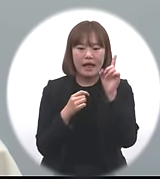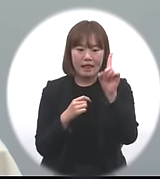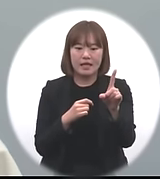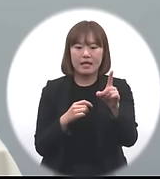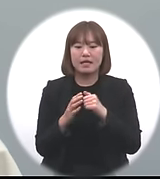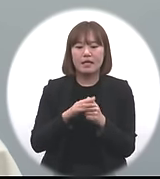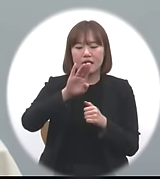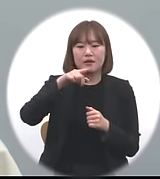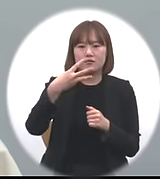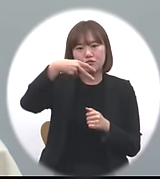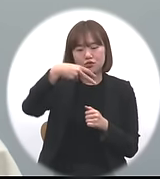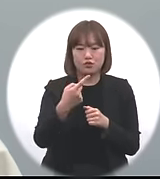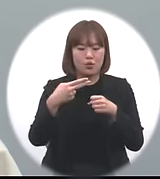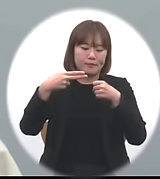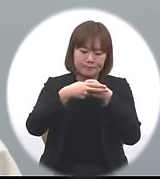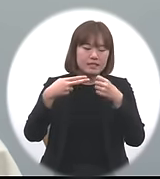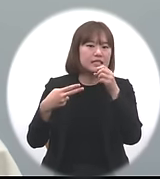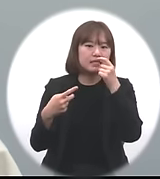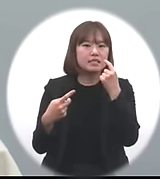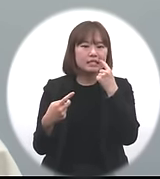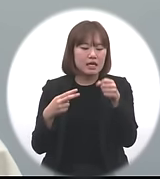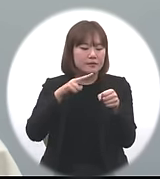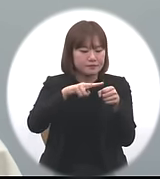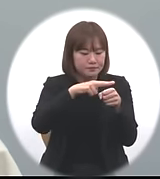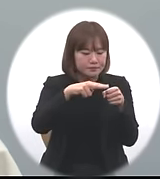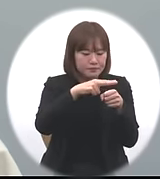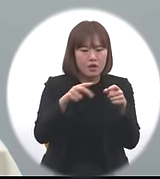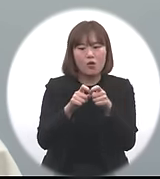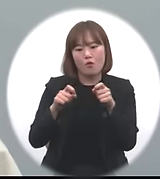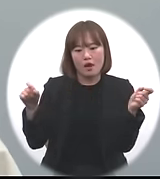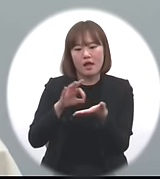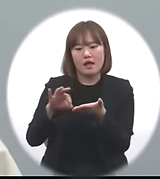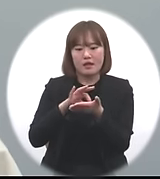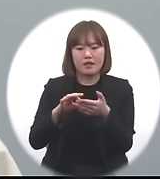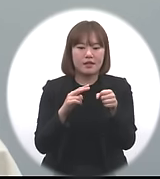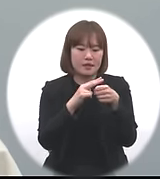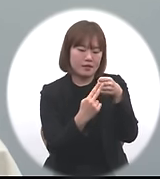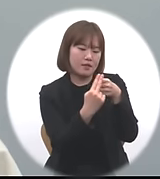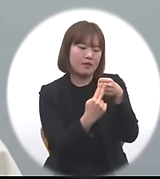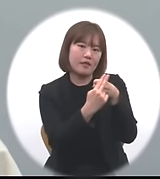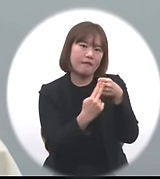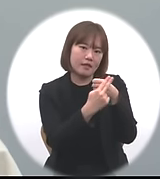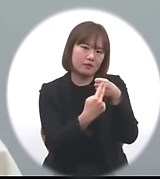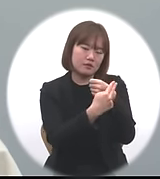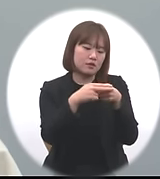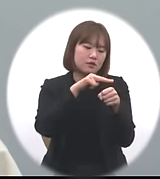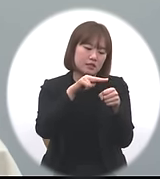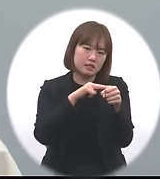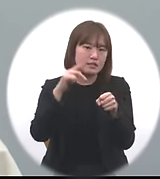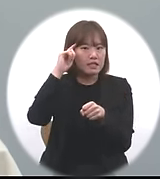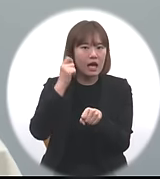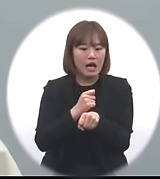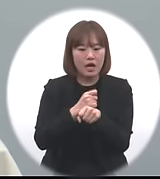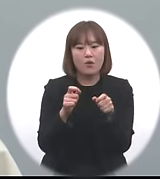것과도 상관이 없습니다. 오로지 하나, 이에다가 불소를 바르려고 쓰는 겁니다. 오랫동안 바르면 좋겠죠. 그래서 칫솔질 하는 동안